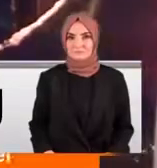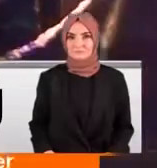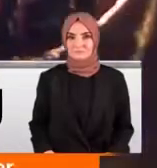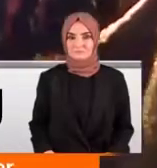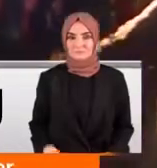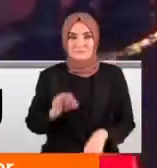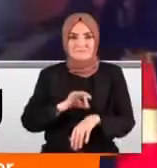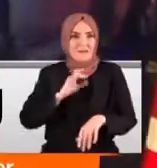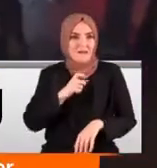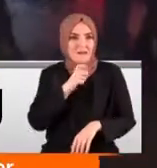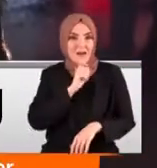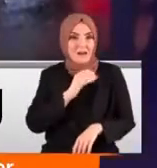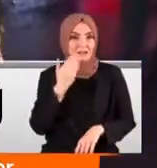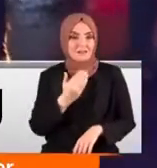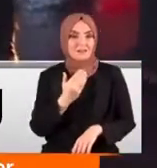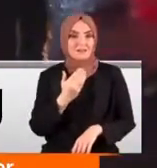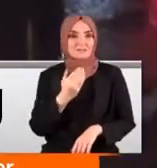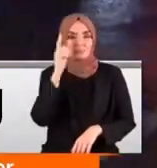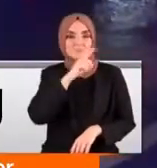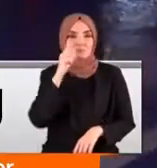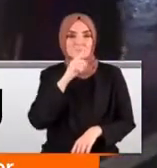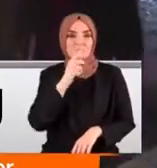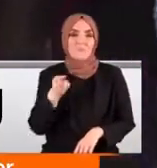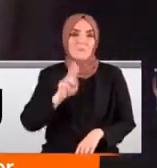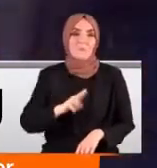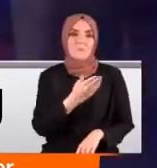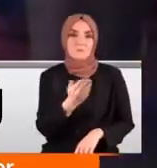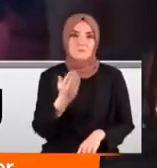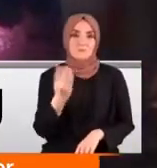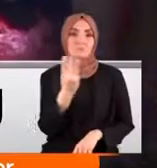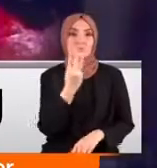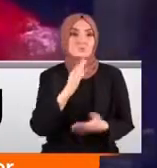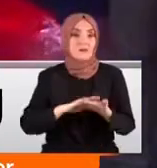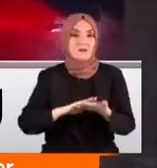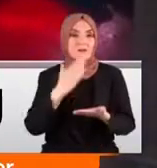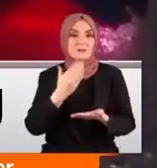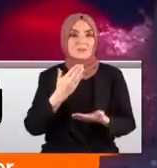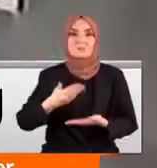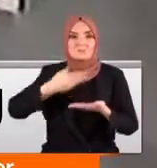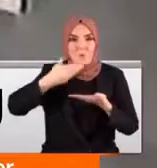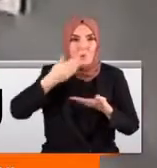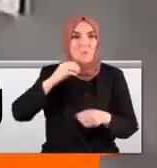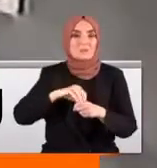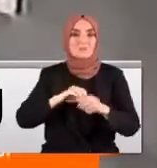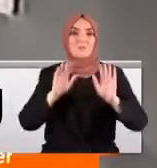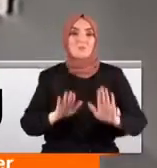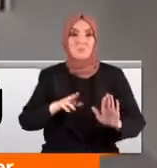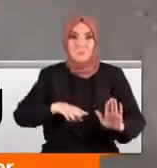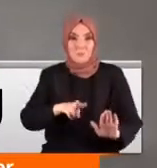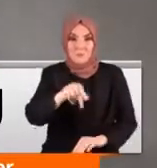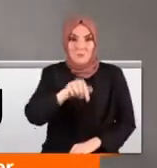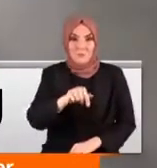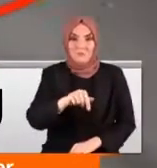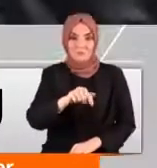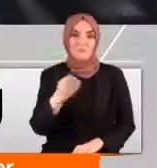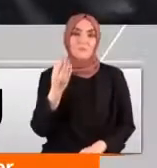Bir anlık hatalarının bedelini canlarıyla ödediler. Ölüm üç arkadaşı çorba içmek için durdukları yolda karşıdan karşıya geçmeye